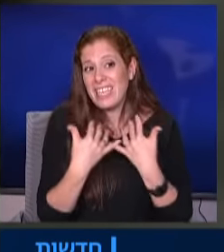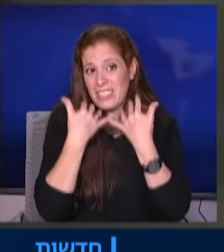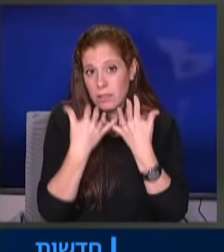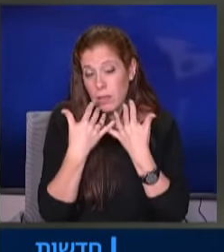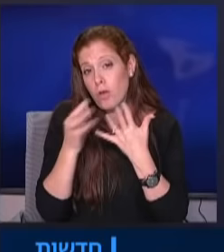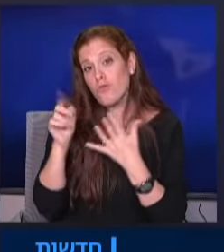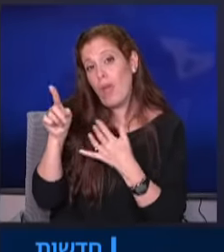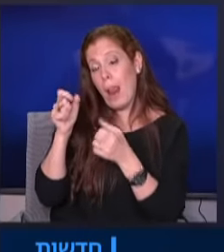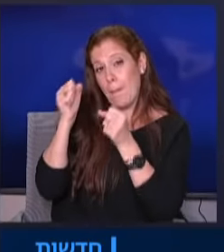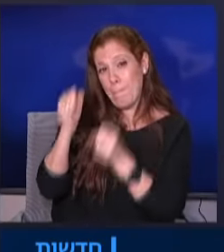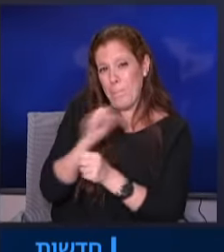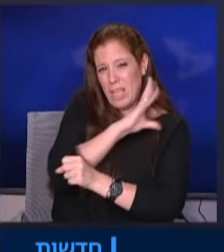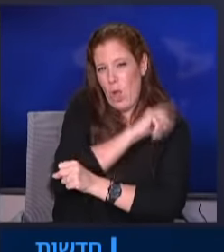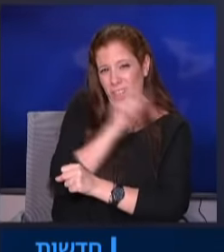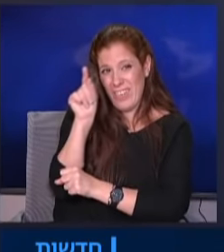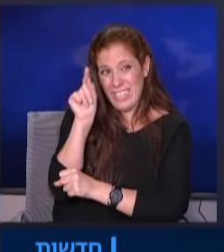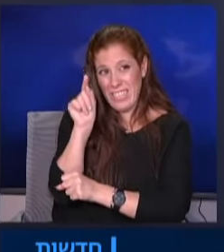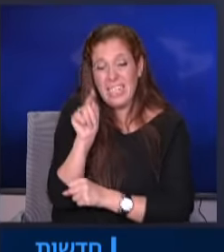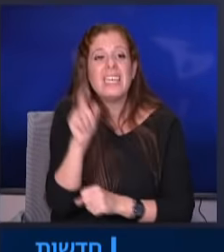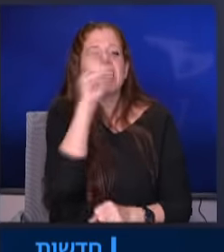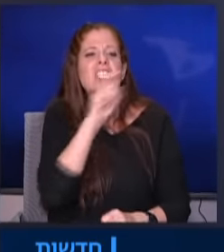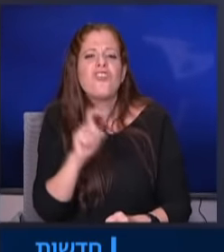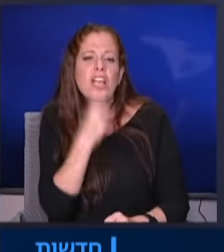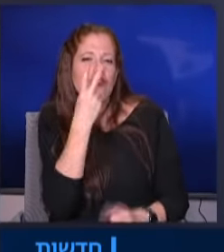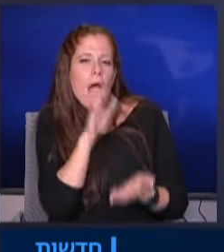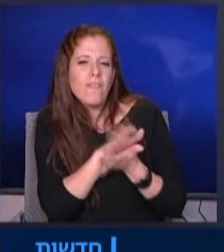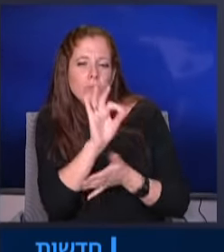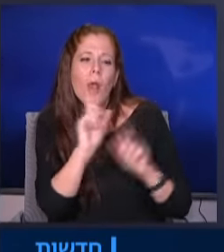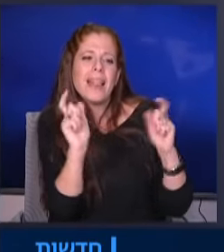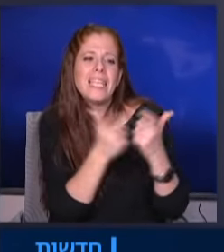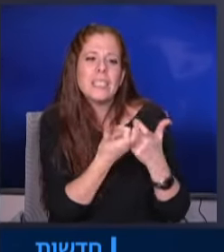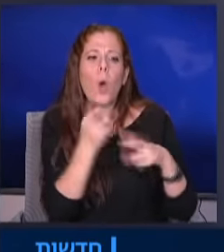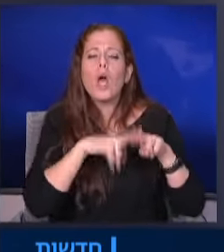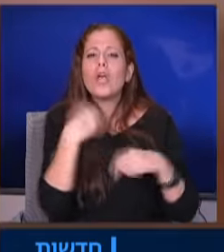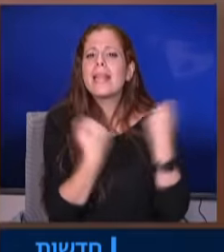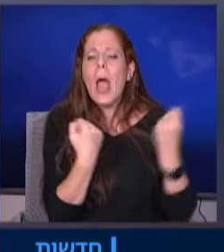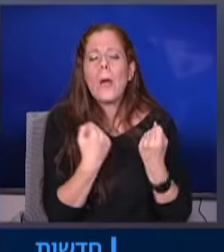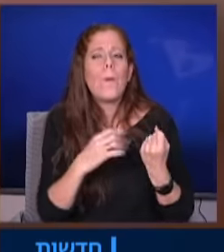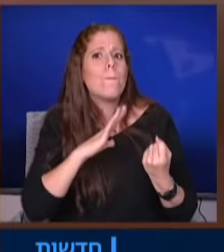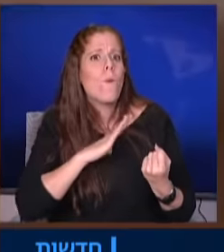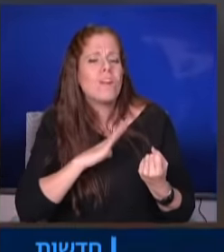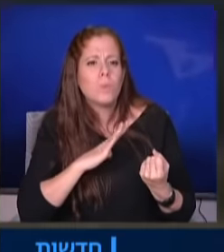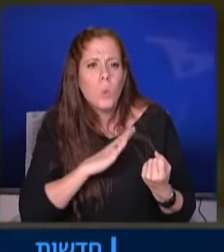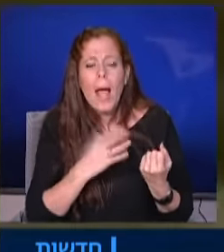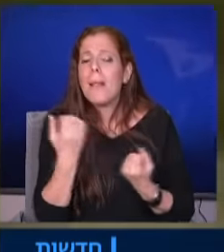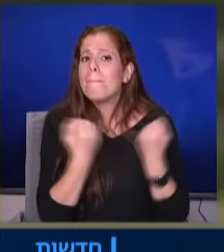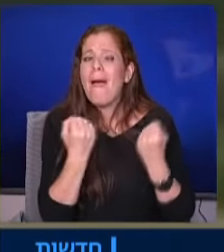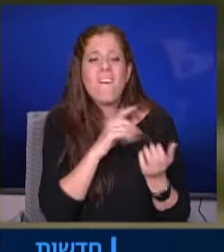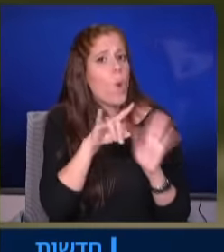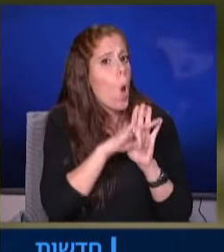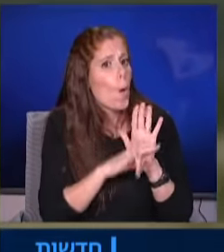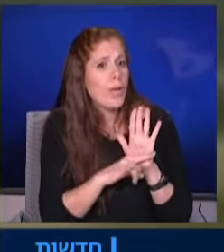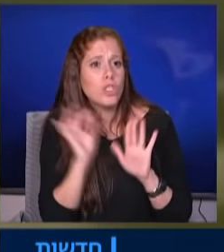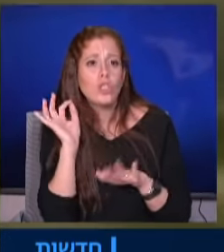הביטחון הפלסטינים, זביידי הבן ושני חבריו נעצרו אחרי שנהגו באופן מסוכן ברכב לא חוקי שפגע